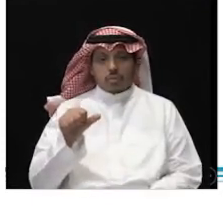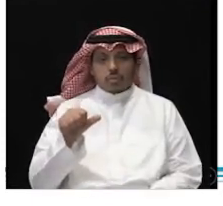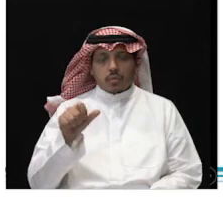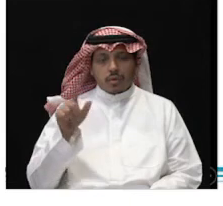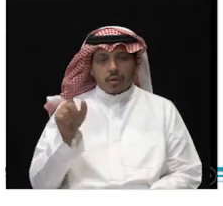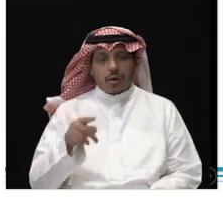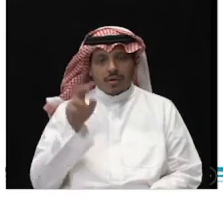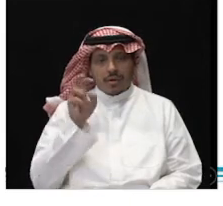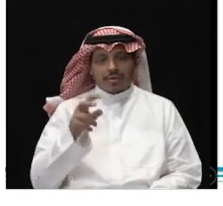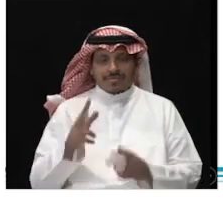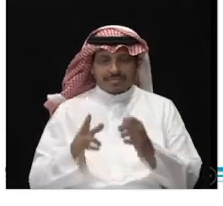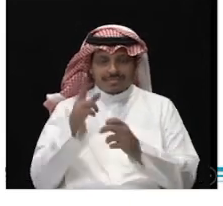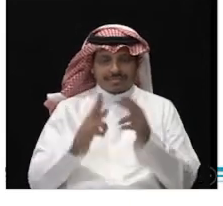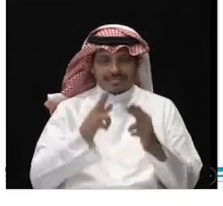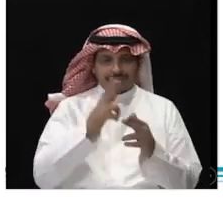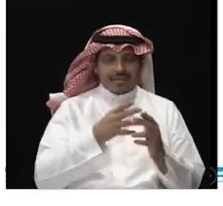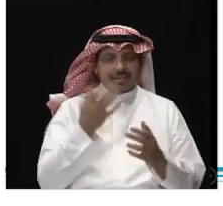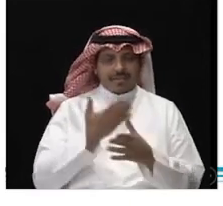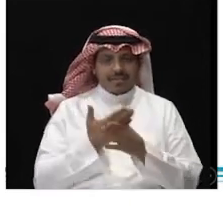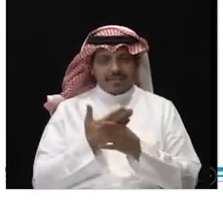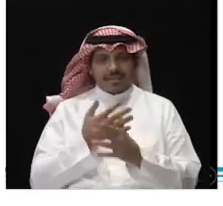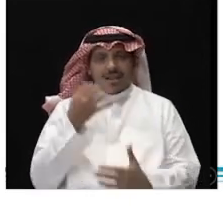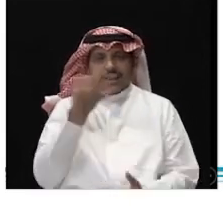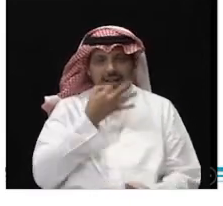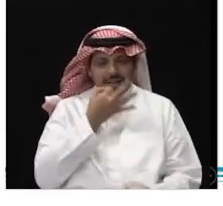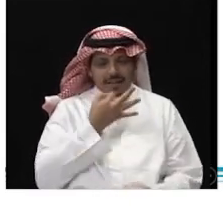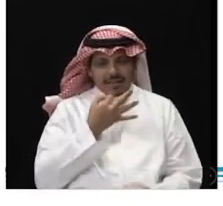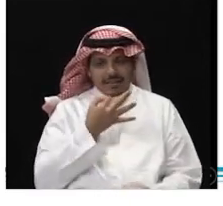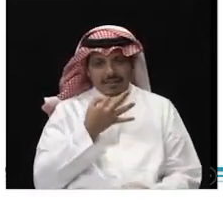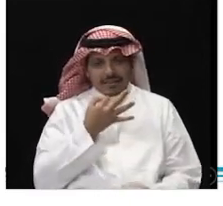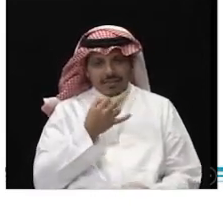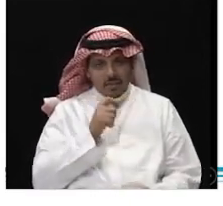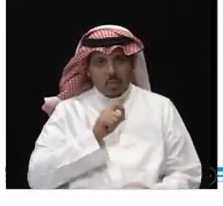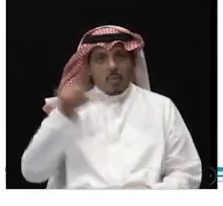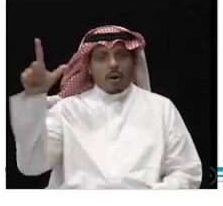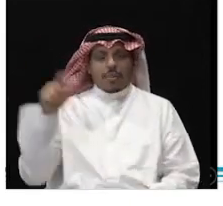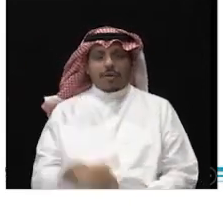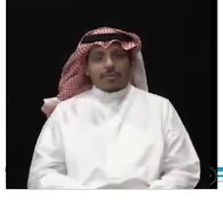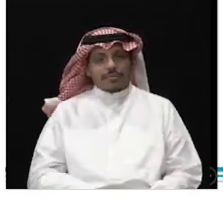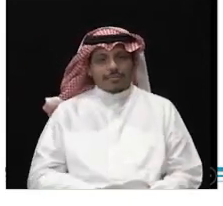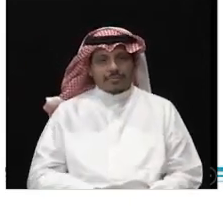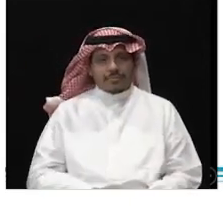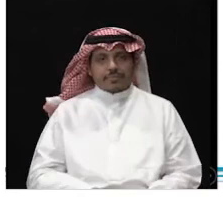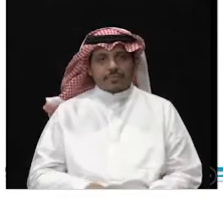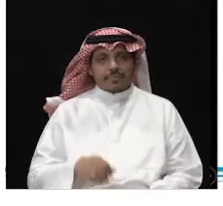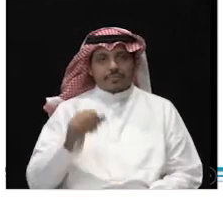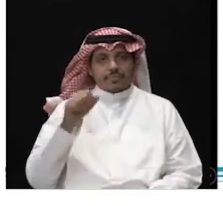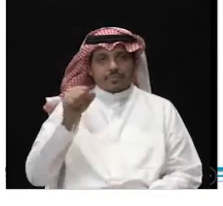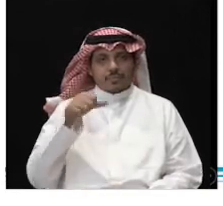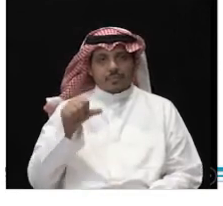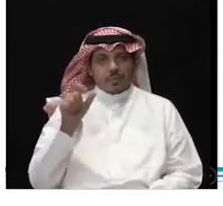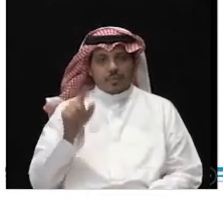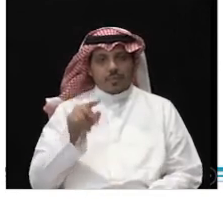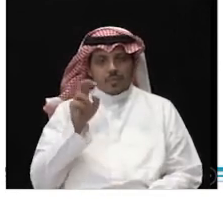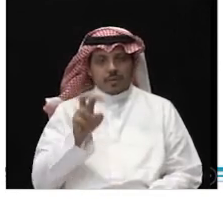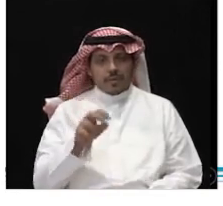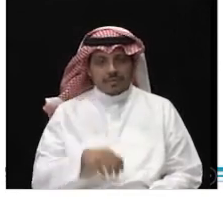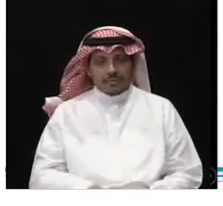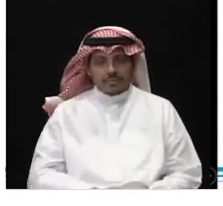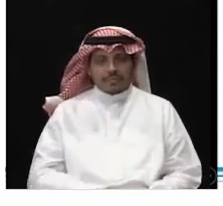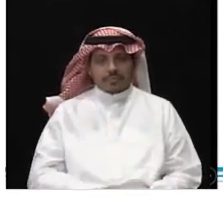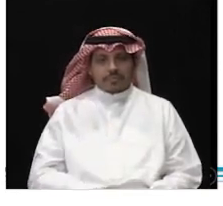صورة، صورة، أحسنتم، ممتاز، رائعون جدا. إذن صورة،